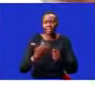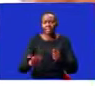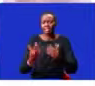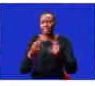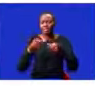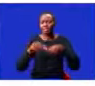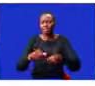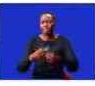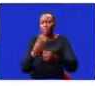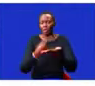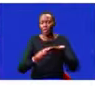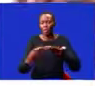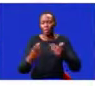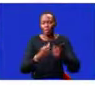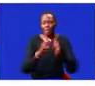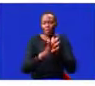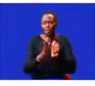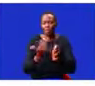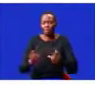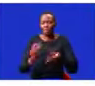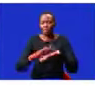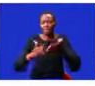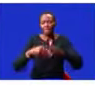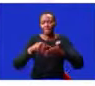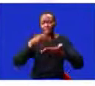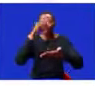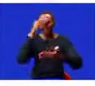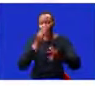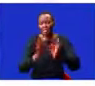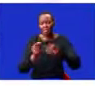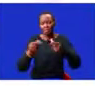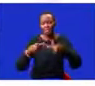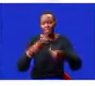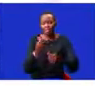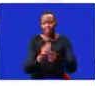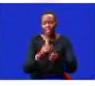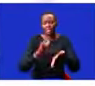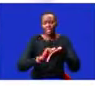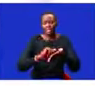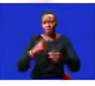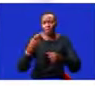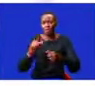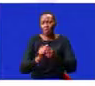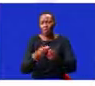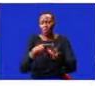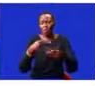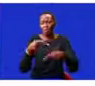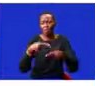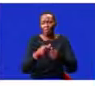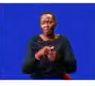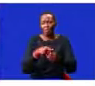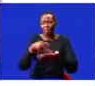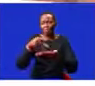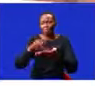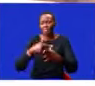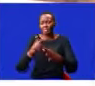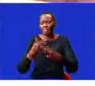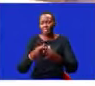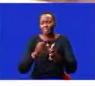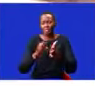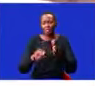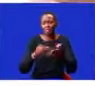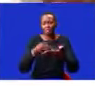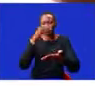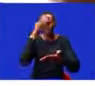wiki mzima na mtoto bila kusoma, na ukipata hiyo pesa utaenda ulipe, na mtoto amepoteza masomo ya siku tano. Ile